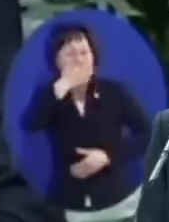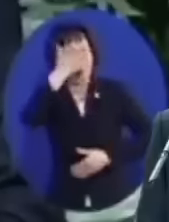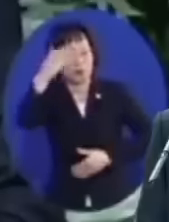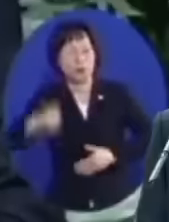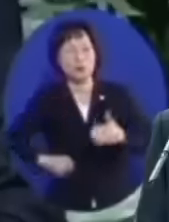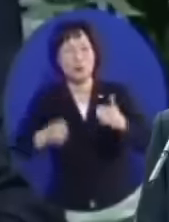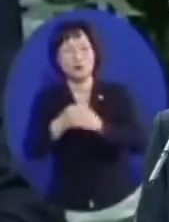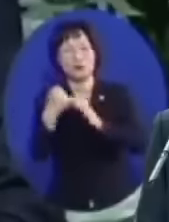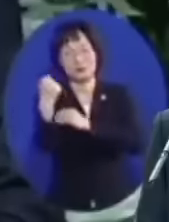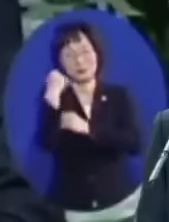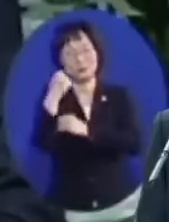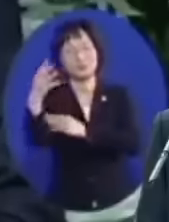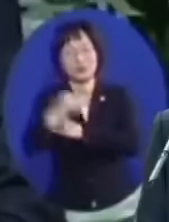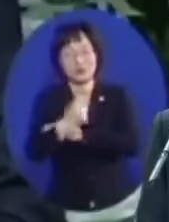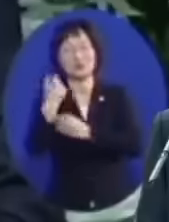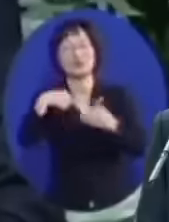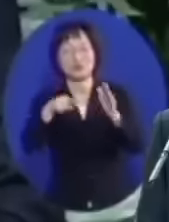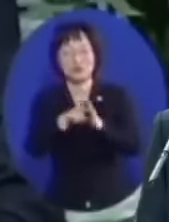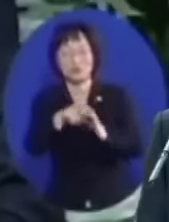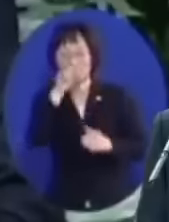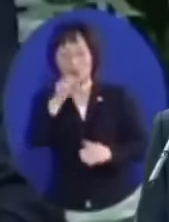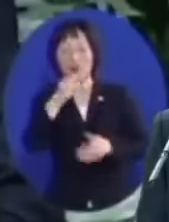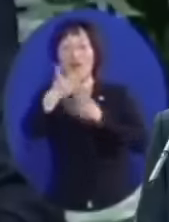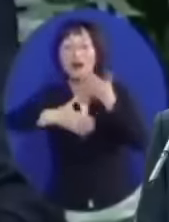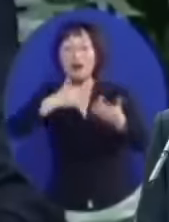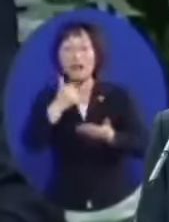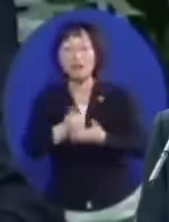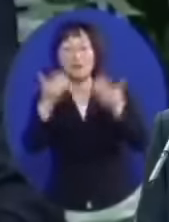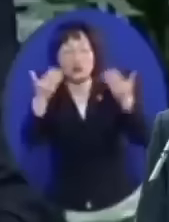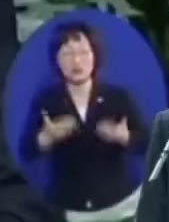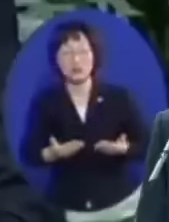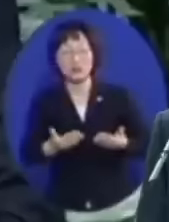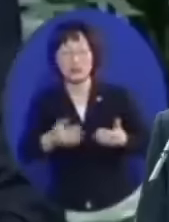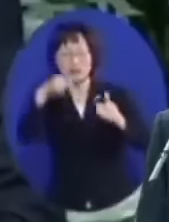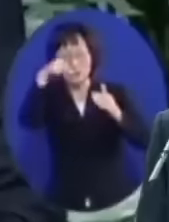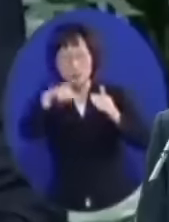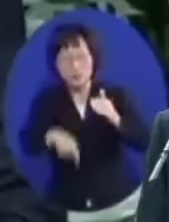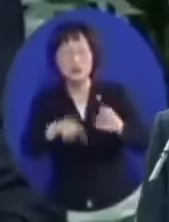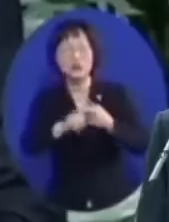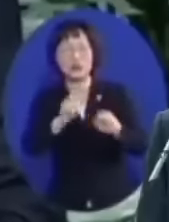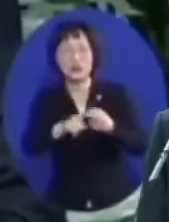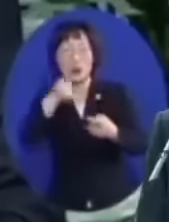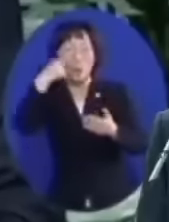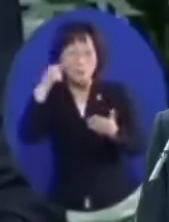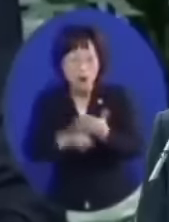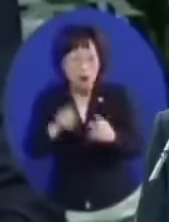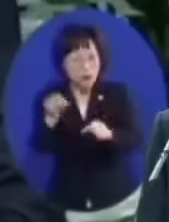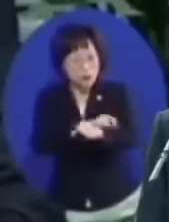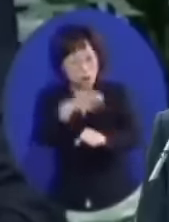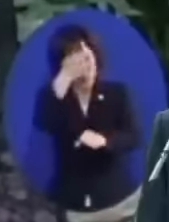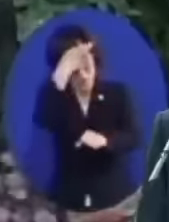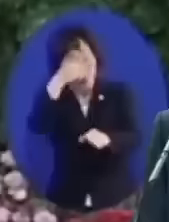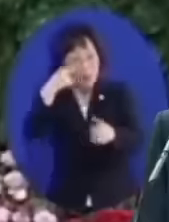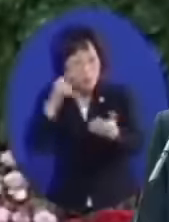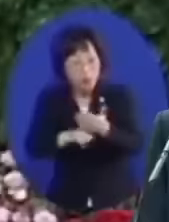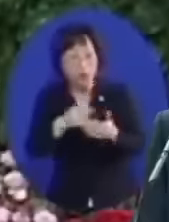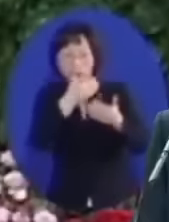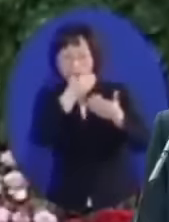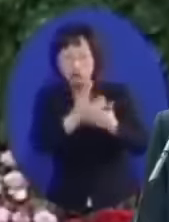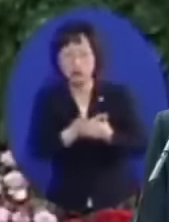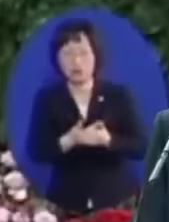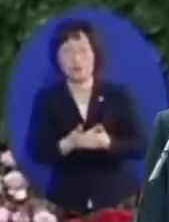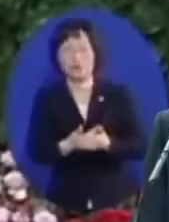힘을 얻도록 해주는 것도 좋은 일인 것입니다. 하나님이 주신 특기를 발견하는 것은 굉장히 중요한 것입니다. 우리 역사를 바꾸어